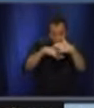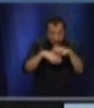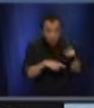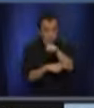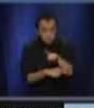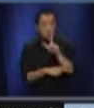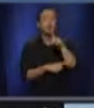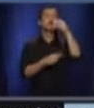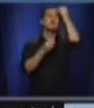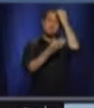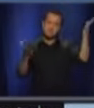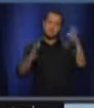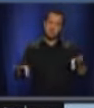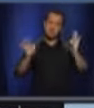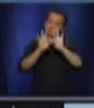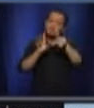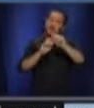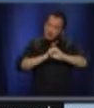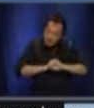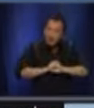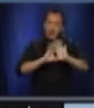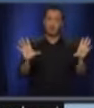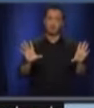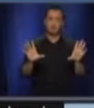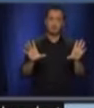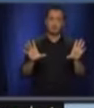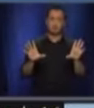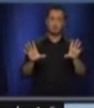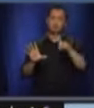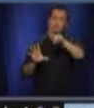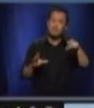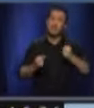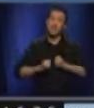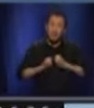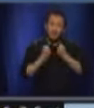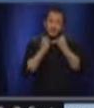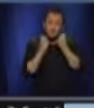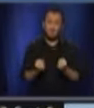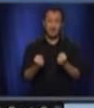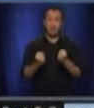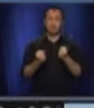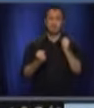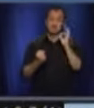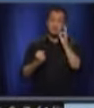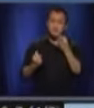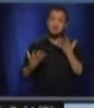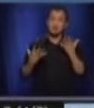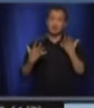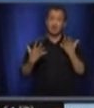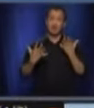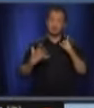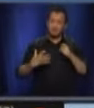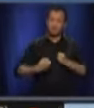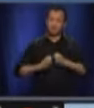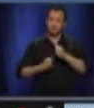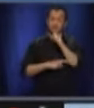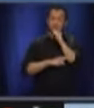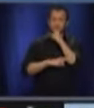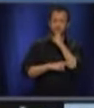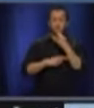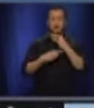clair. Je vous demande de faire un effort particulier dans les prochaines semaines. On